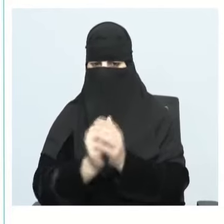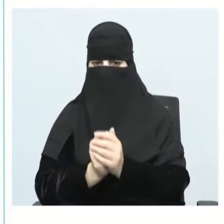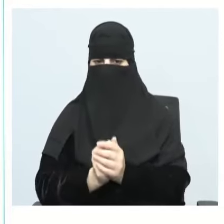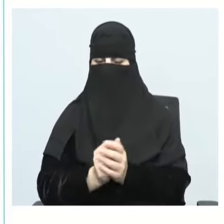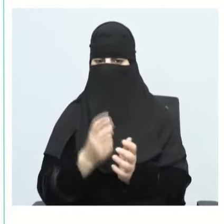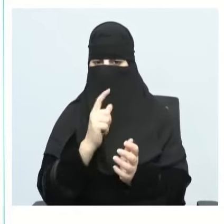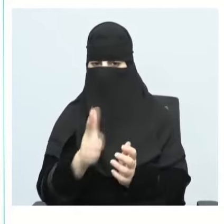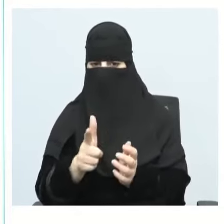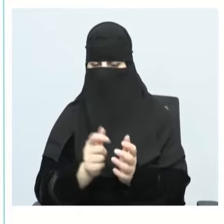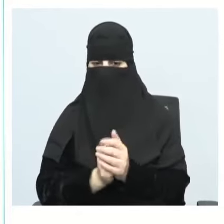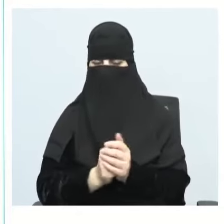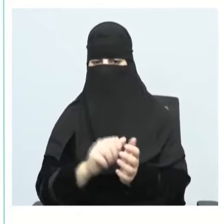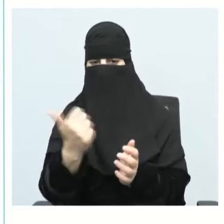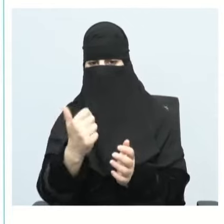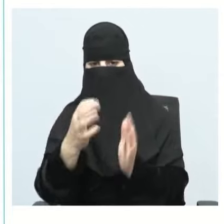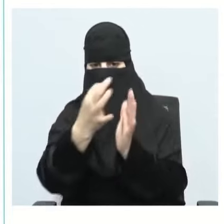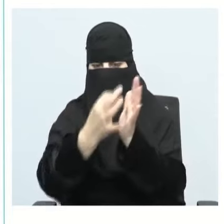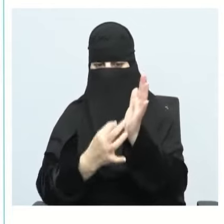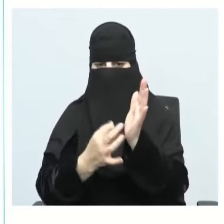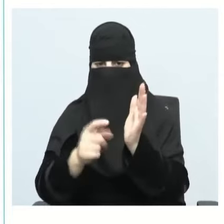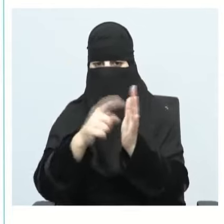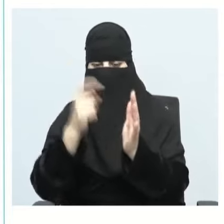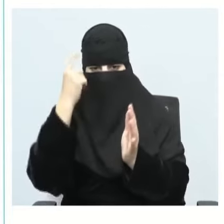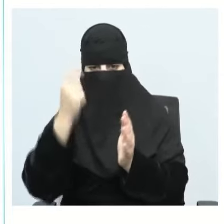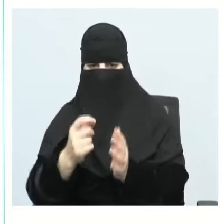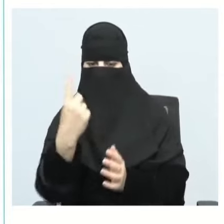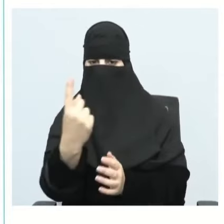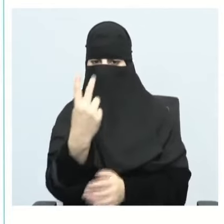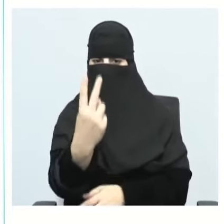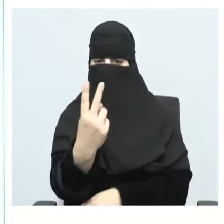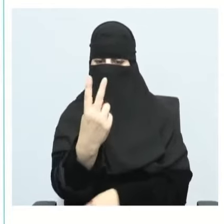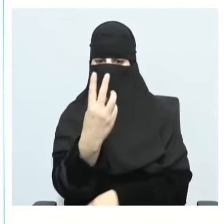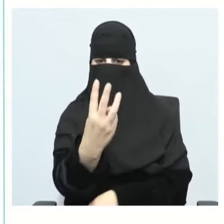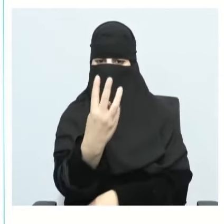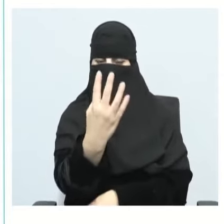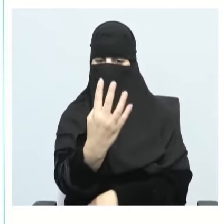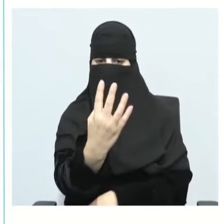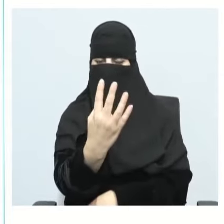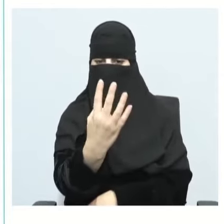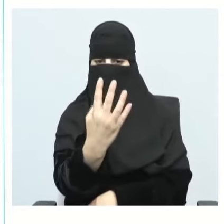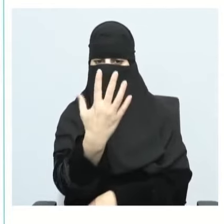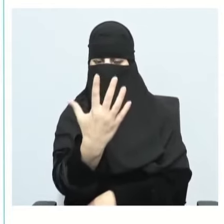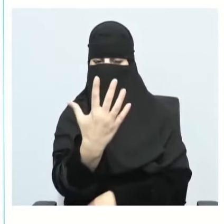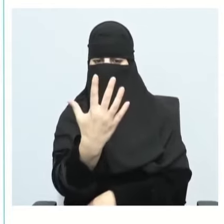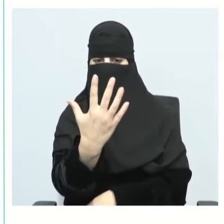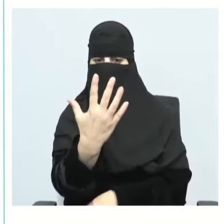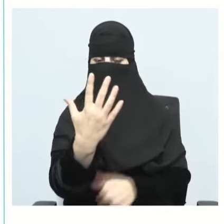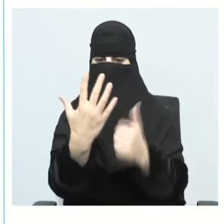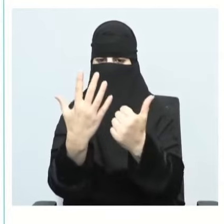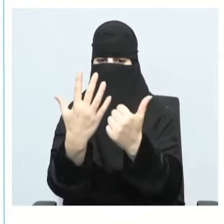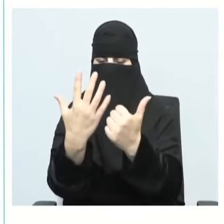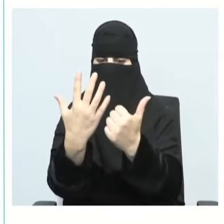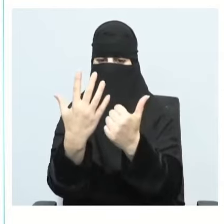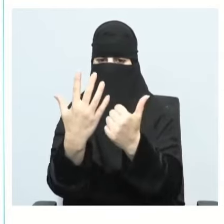اذا ست طرق كيف عرفته واحده اثنتين ثلاثه واربعه وخمسه